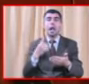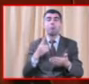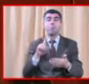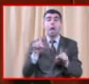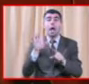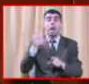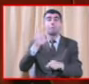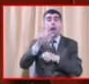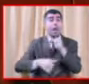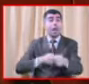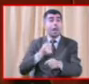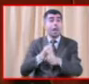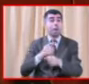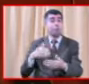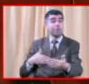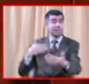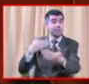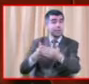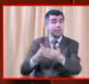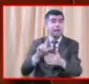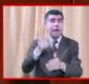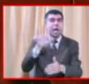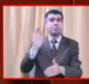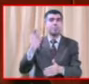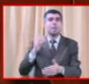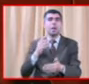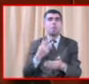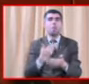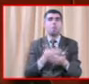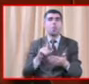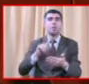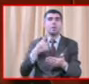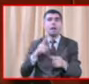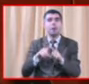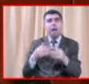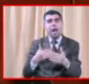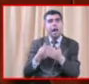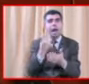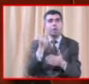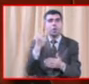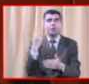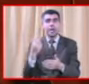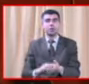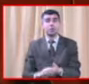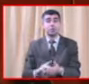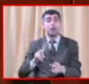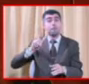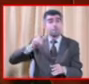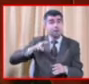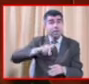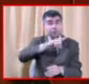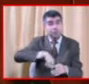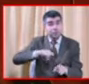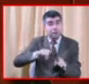الأخيرة، مقارنة مع ما لا يفوق على 50 مليون درهم قبل سنة 2012. وضع مشاريع مهيكلة للقطاع من